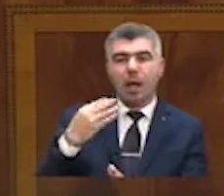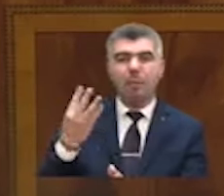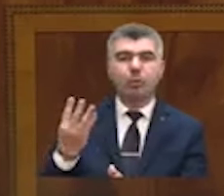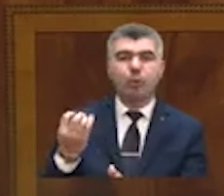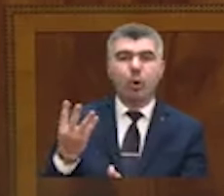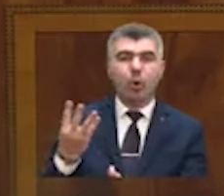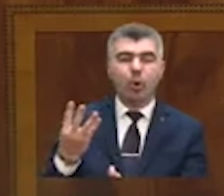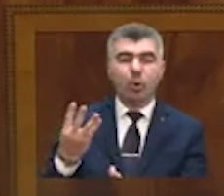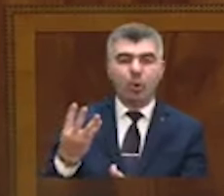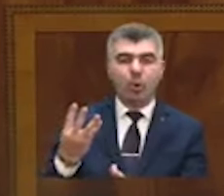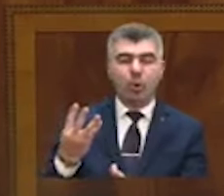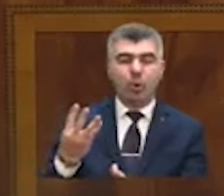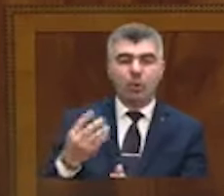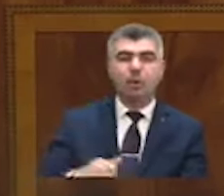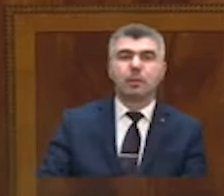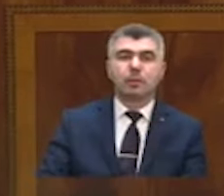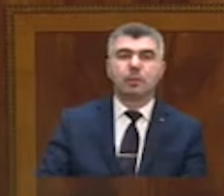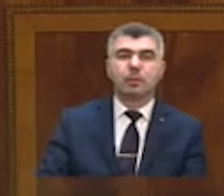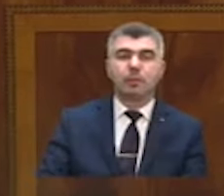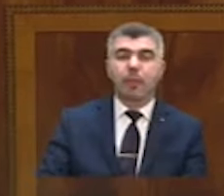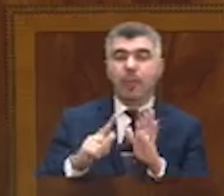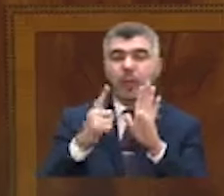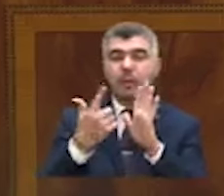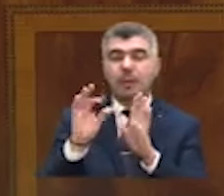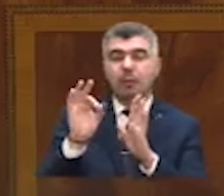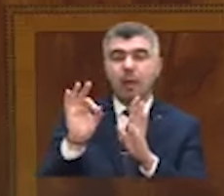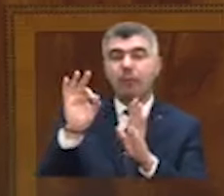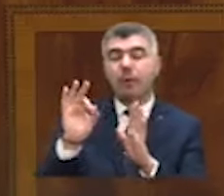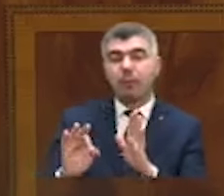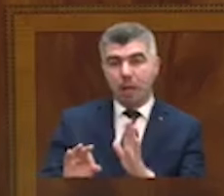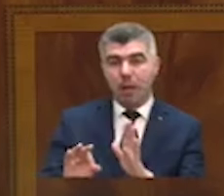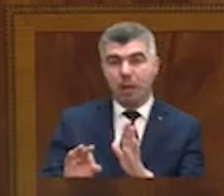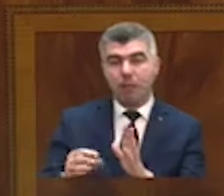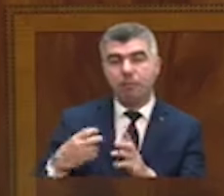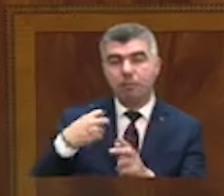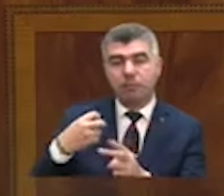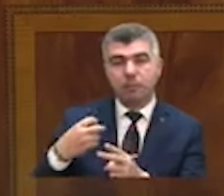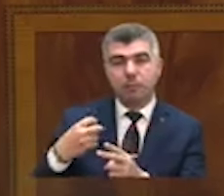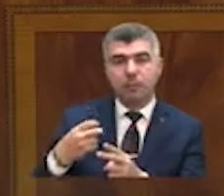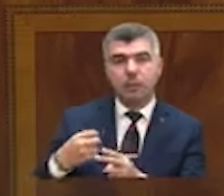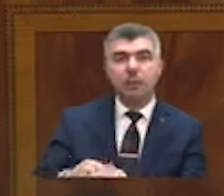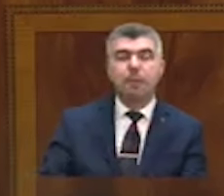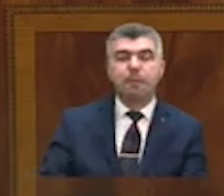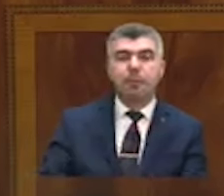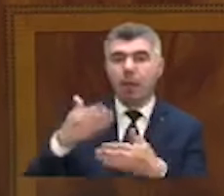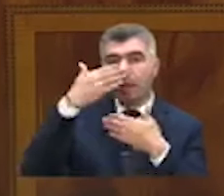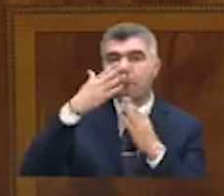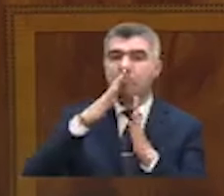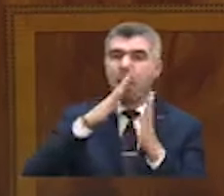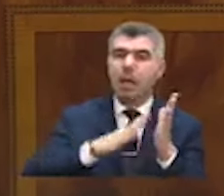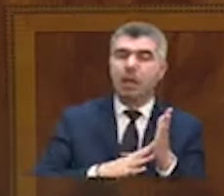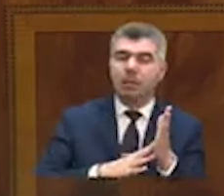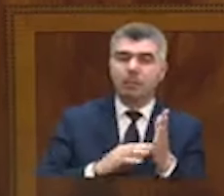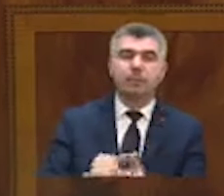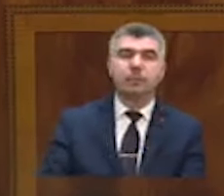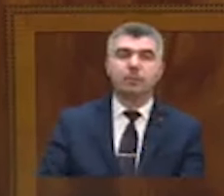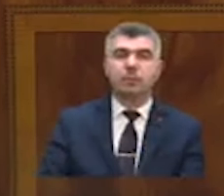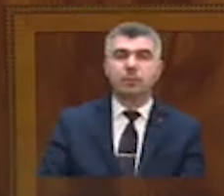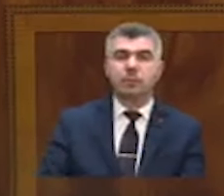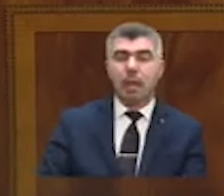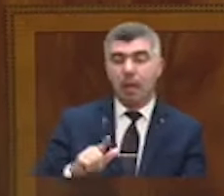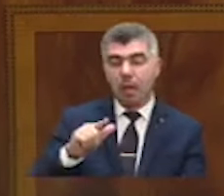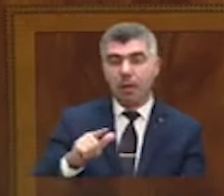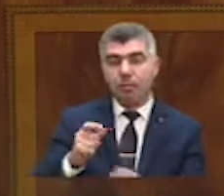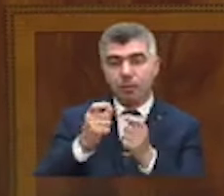24% باش طلعت و 70% ديال هذ المستثمرين كلهم مغاربه وهد